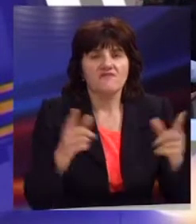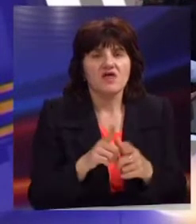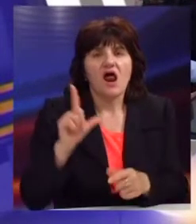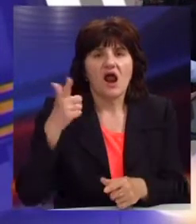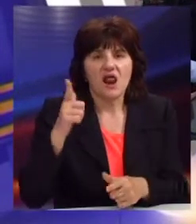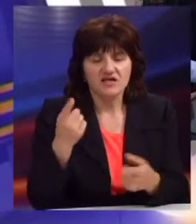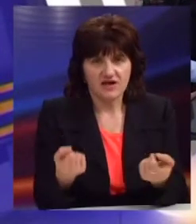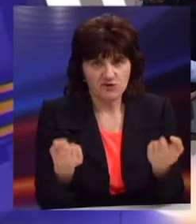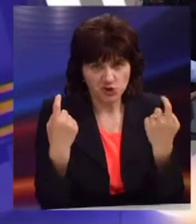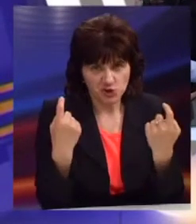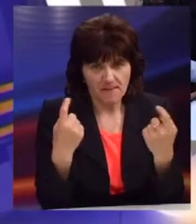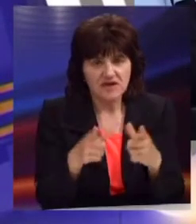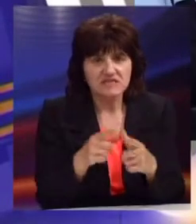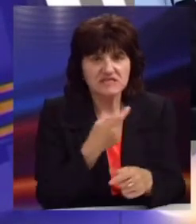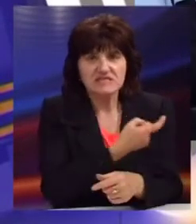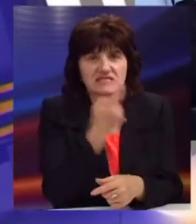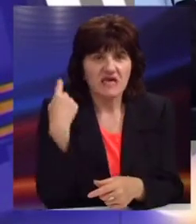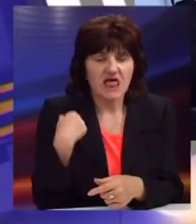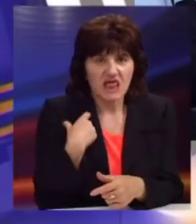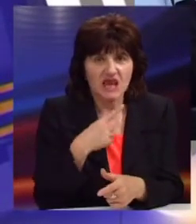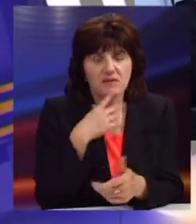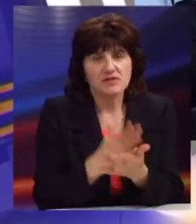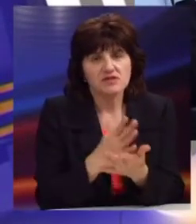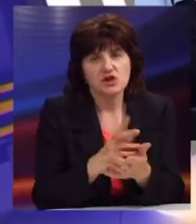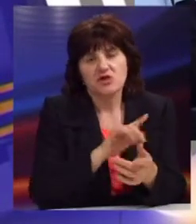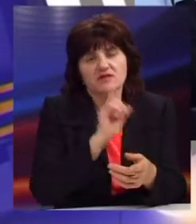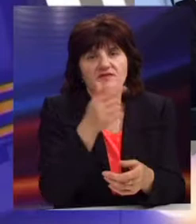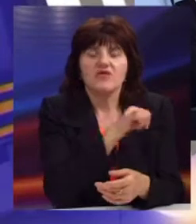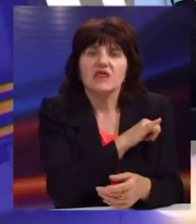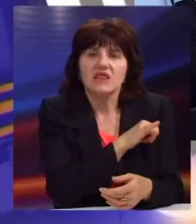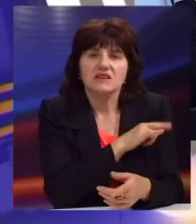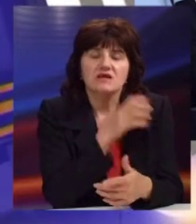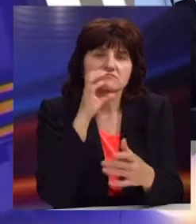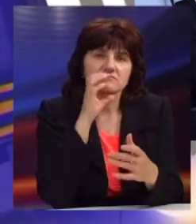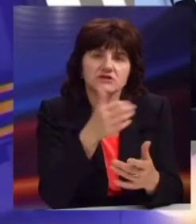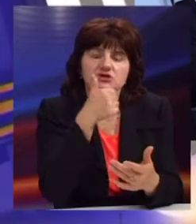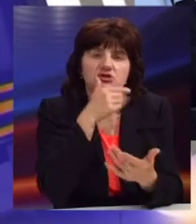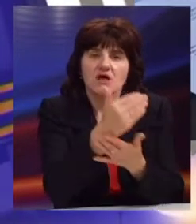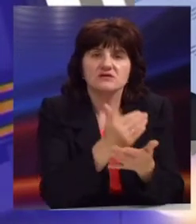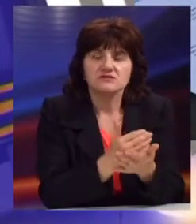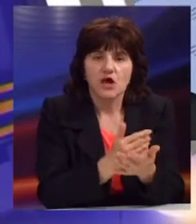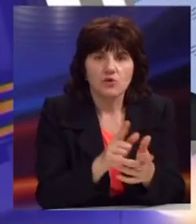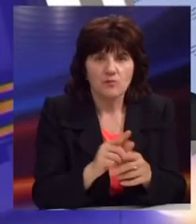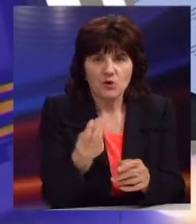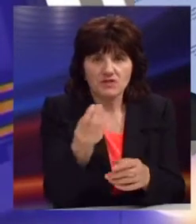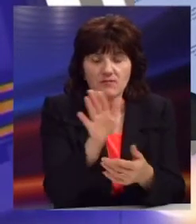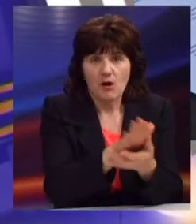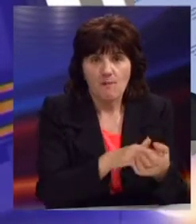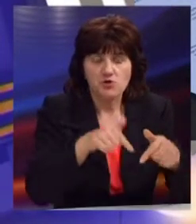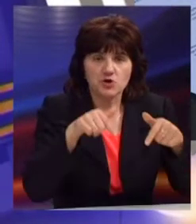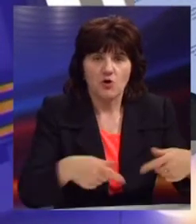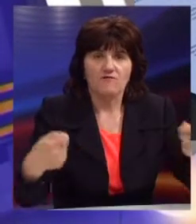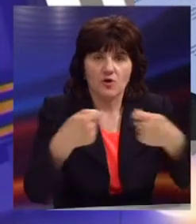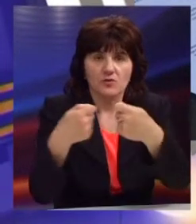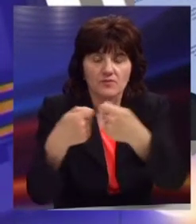Šapcu, a sledi predstavljanje u Zrenjaninu. Nadležni očekuju veliki interes poljoprivrednika za ovaj zakon, s obzirom da je u Srbiji već počelo formiranje ovakvih